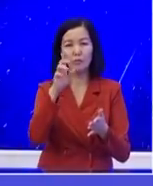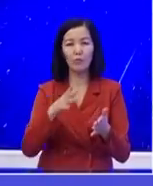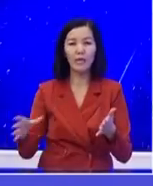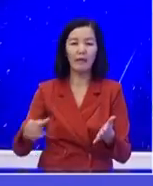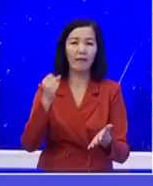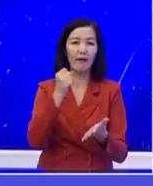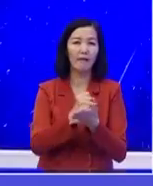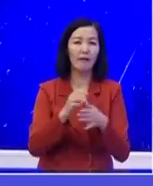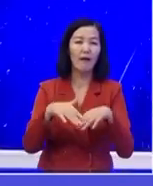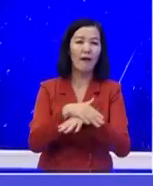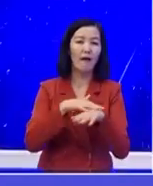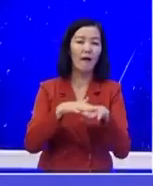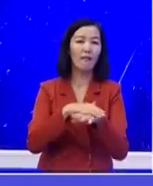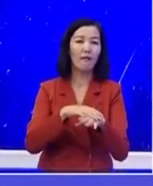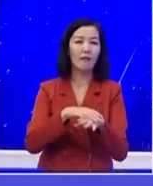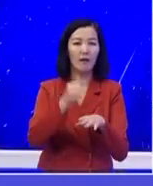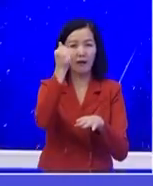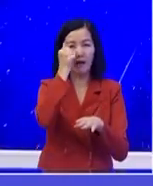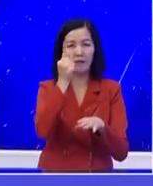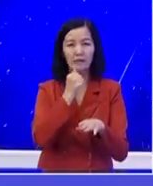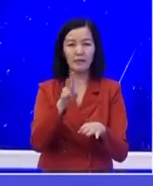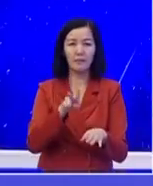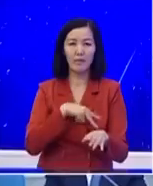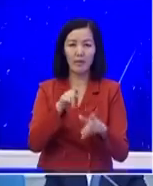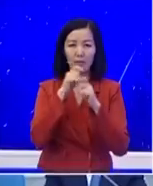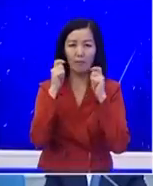тағайындаған халық алғысы медалімен марапатталды.